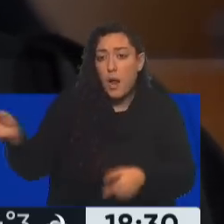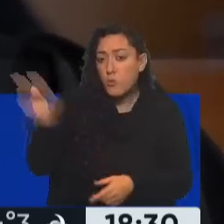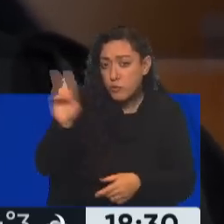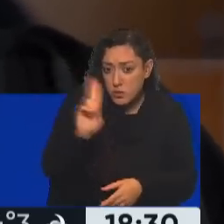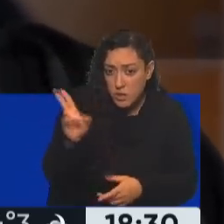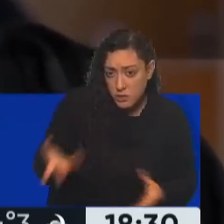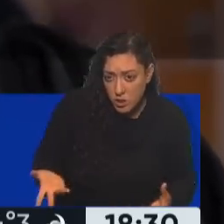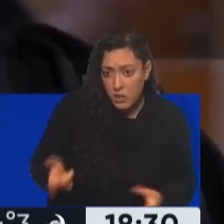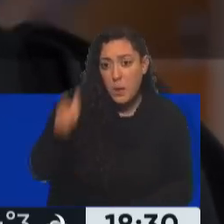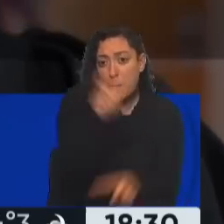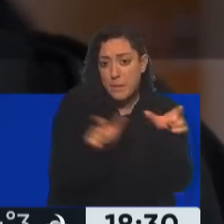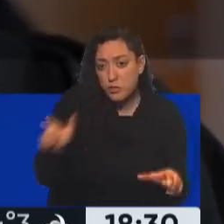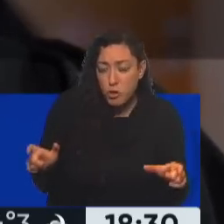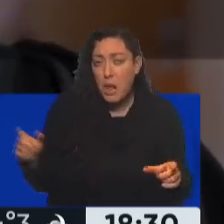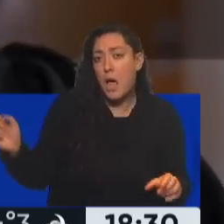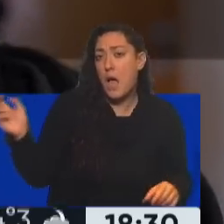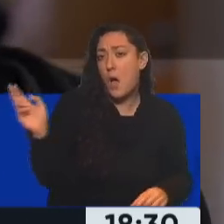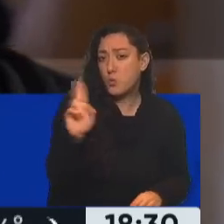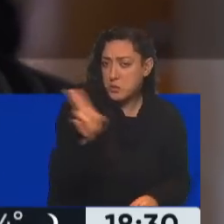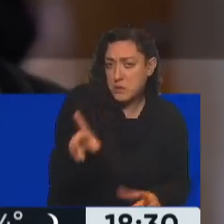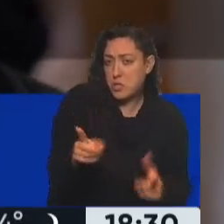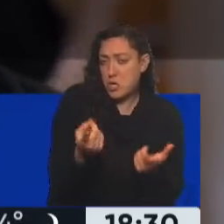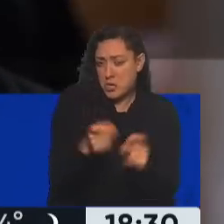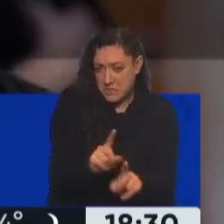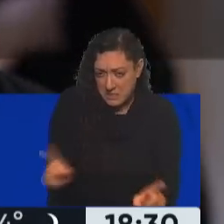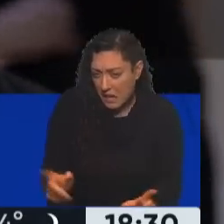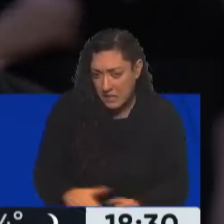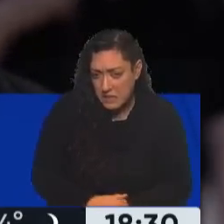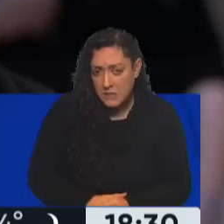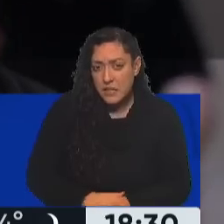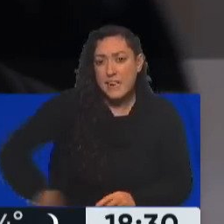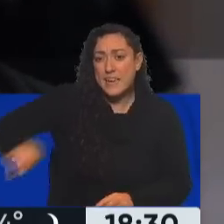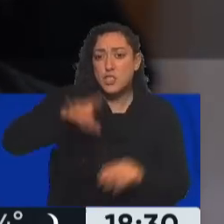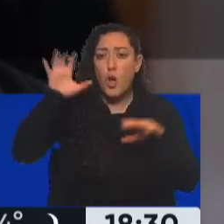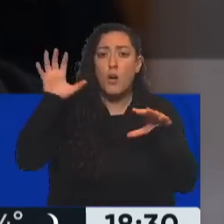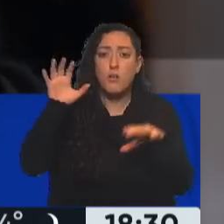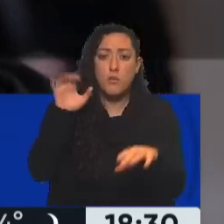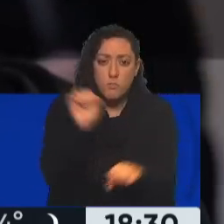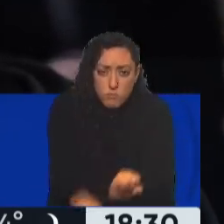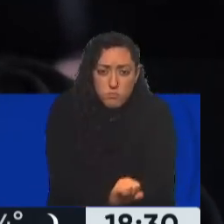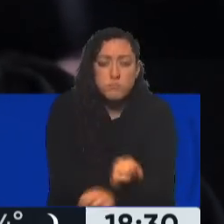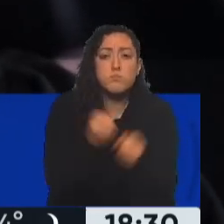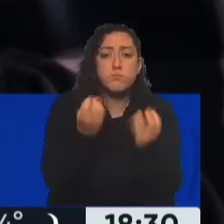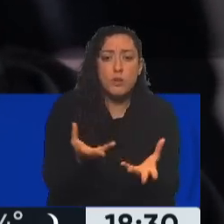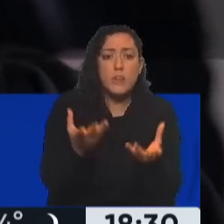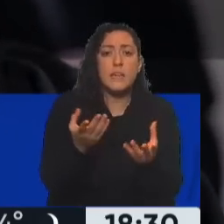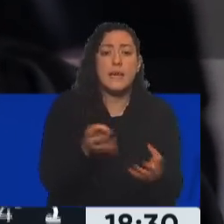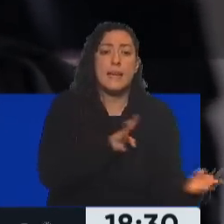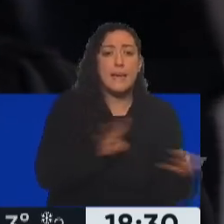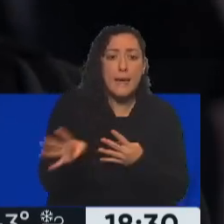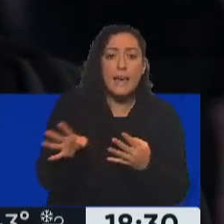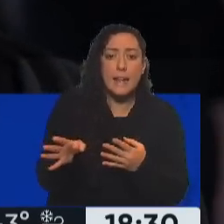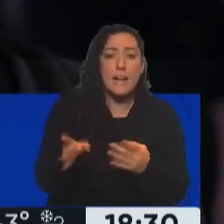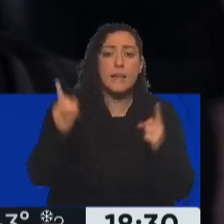ברוב המקרים אנחנו לא צריכים אישור להפגנות. הם נעצרו משום שהם הפגינו בעד החזרת החטופים נגד המלחמה